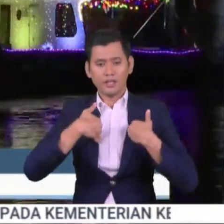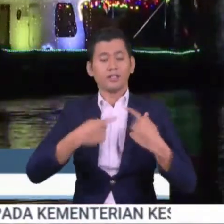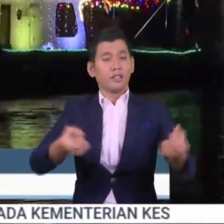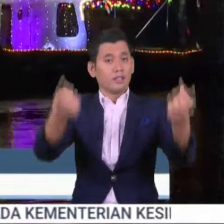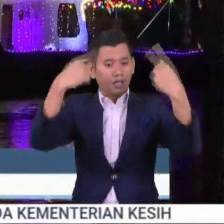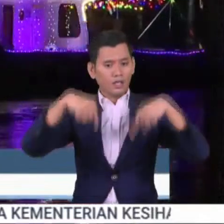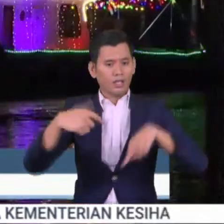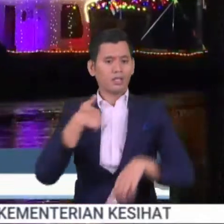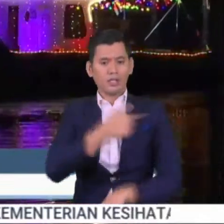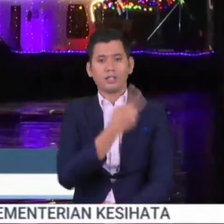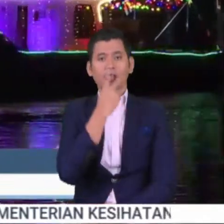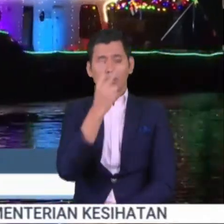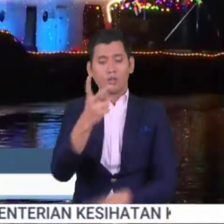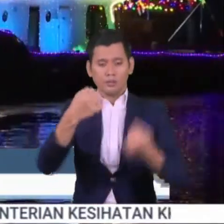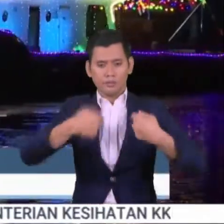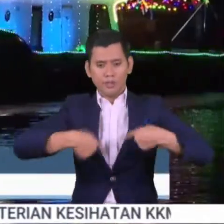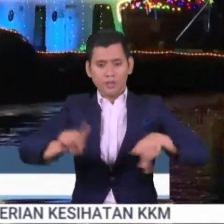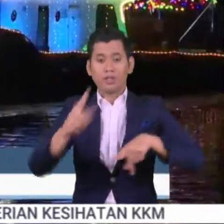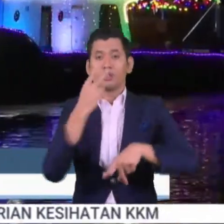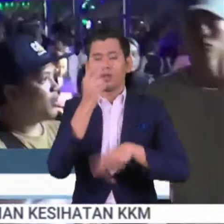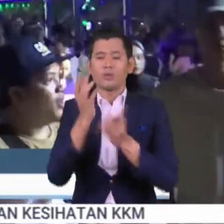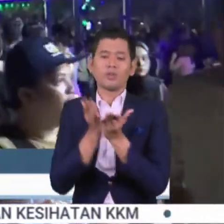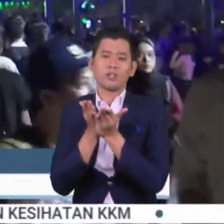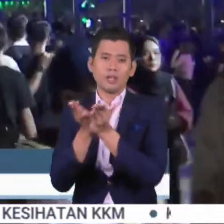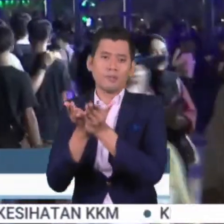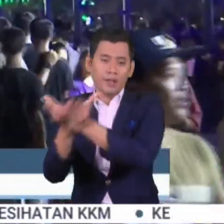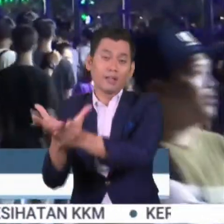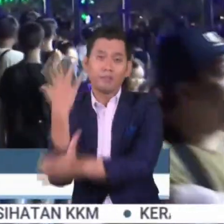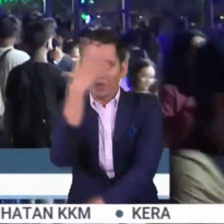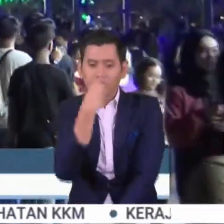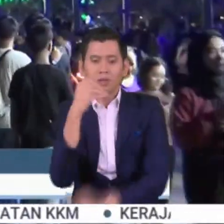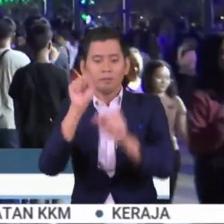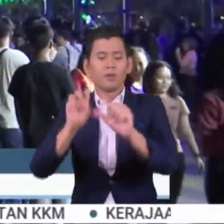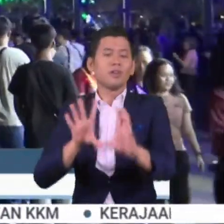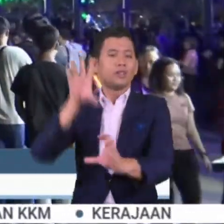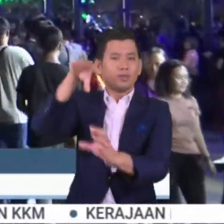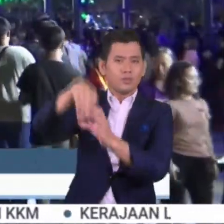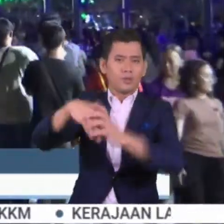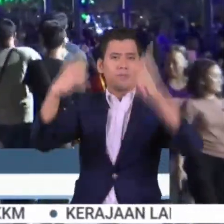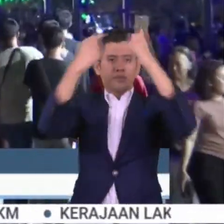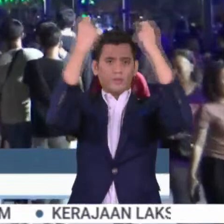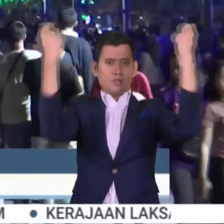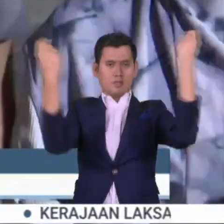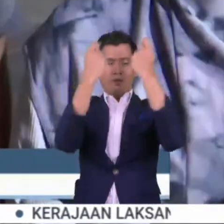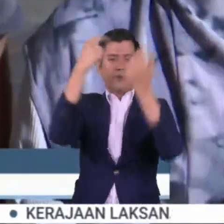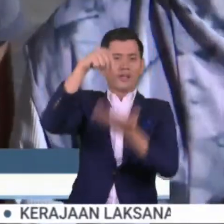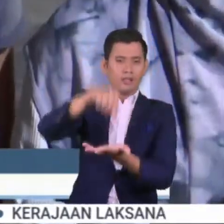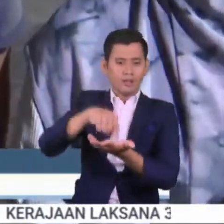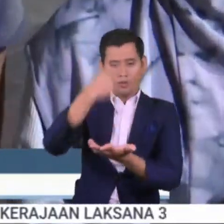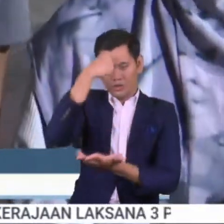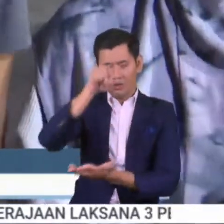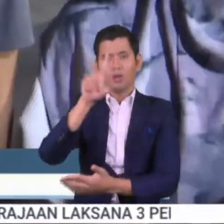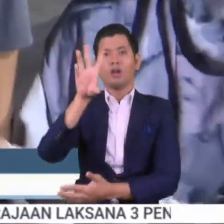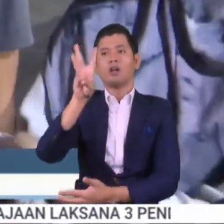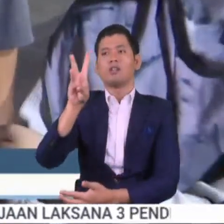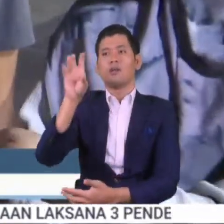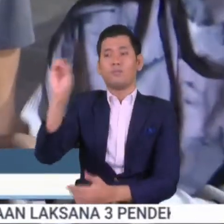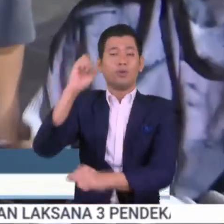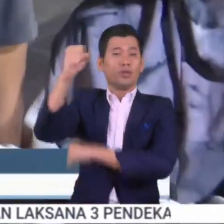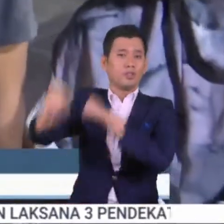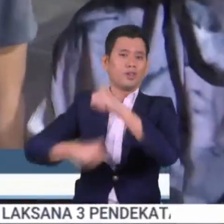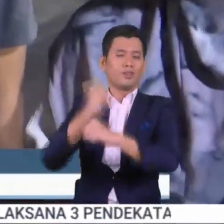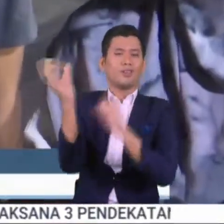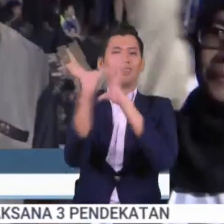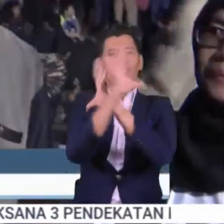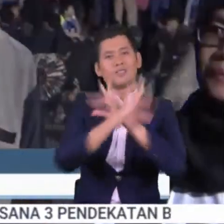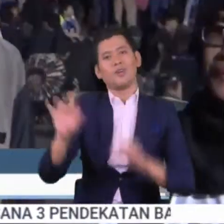sangka lah kita orang dapat peluang join the pesta ni untuk sambutan 60 tahun